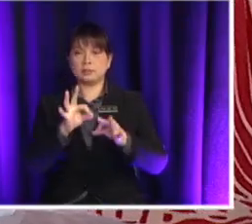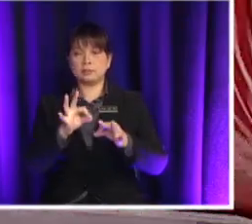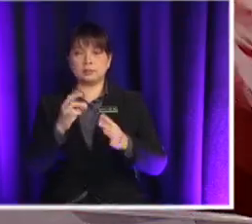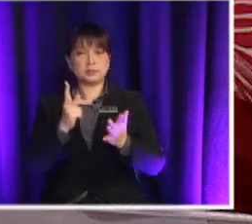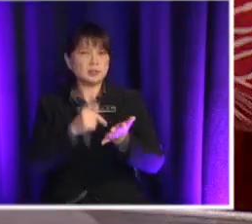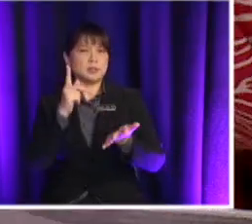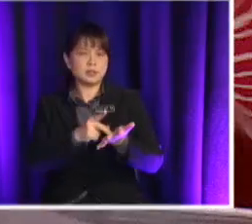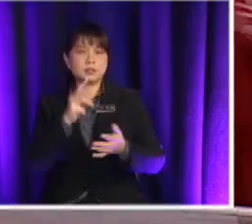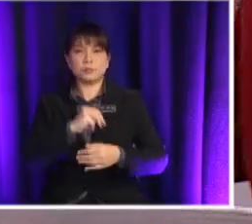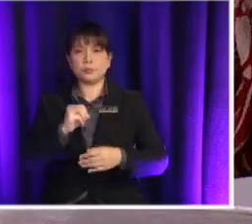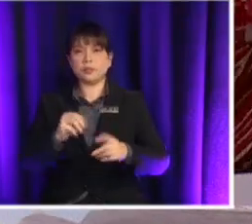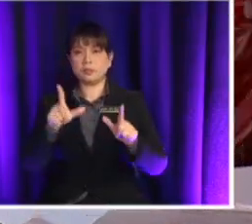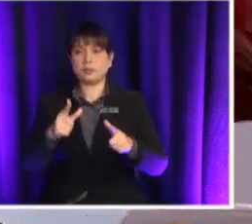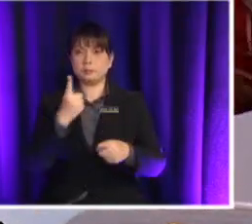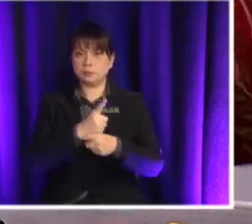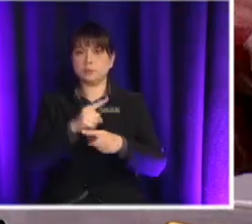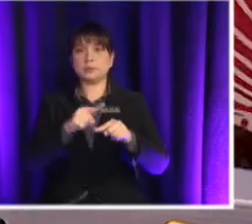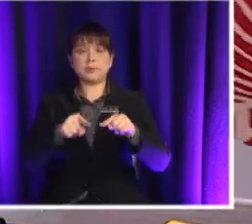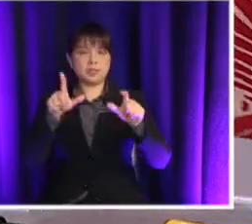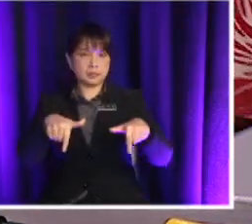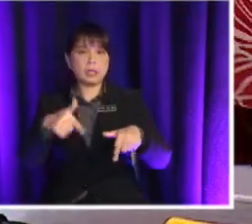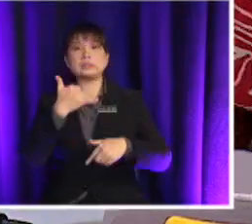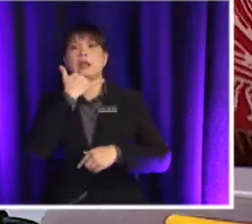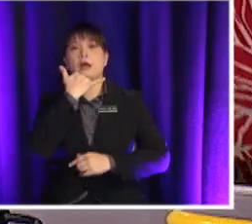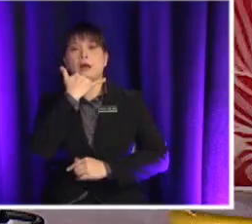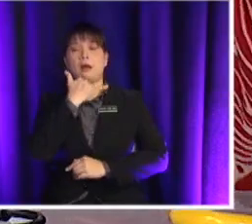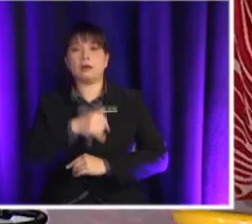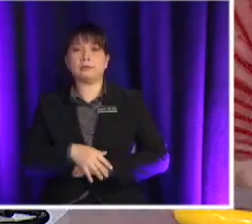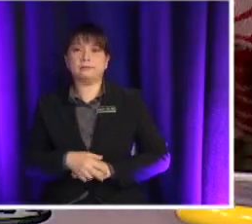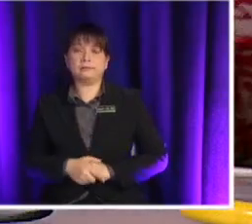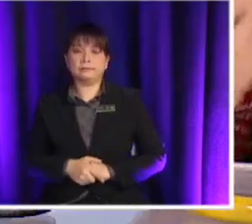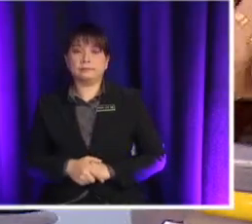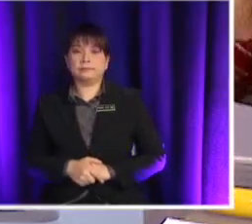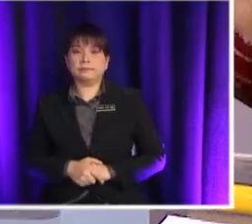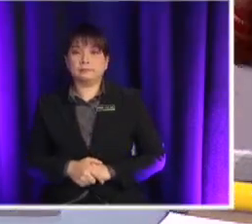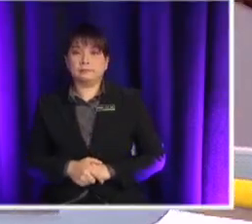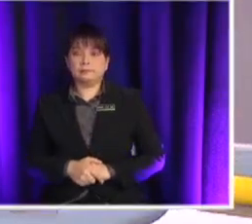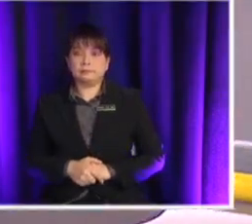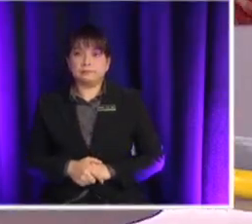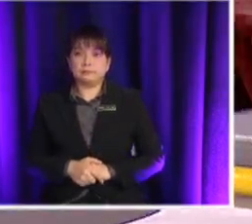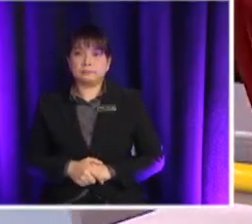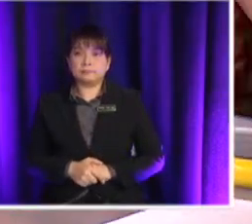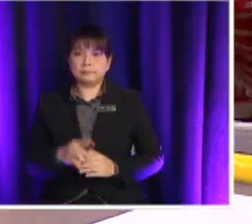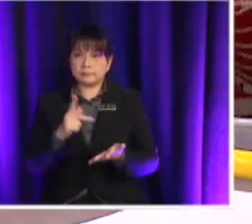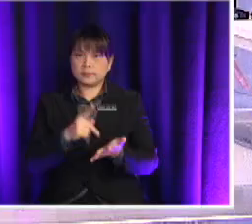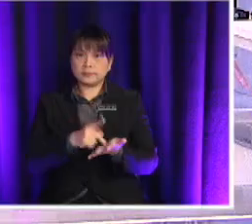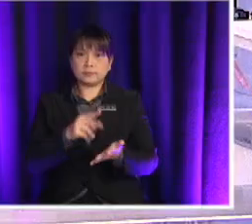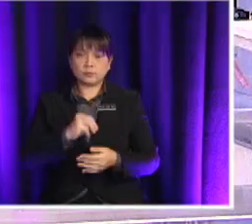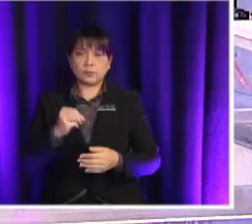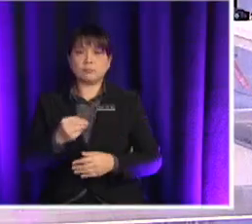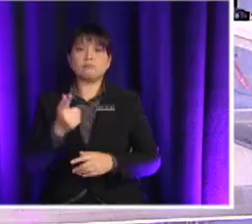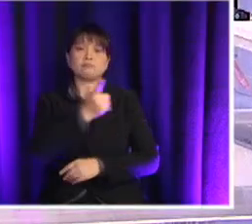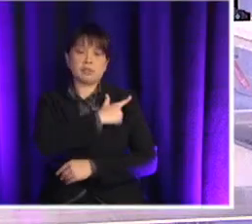okey, dia cucuk sini salah pula. Okey, dan saya cuba, kadang-kadang tu Aiman, okey, dia malas nak uji sini, dia terus pakai